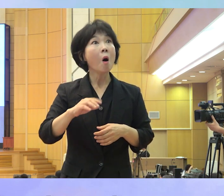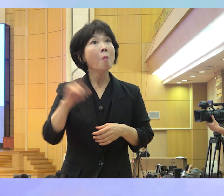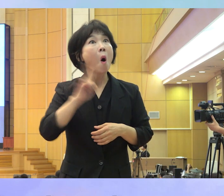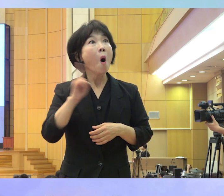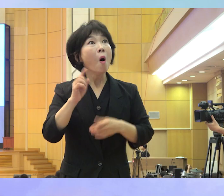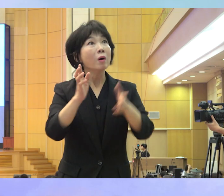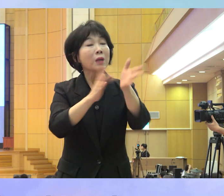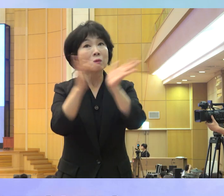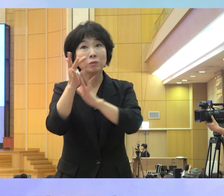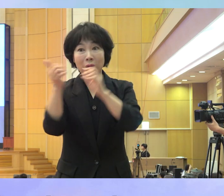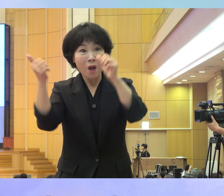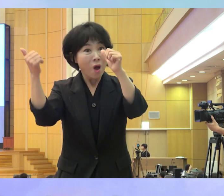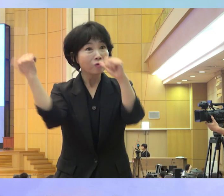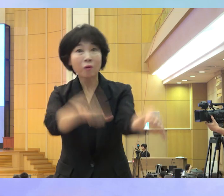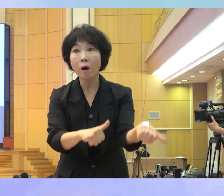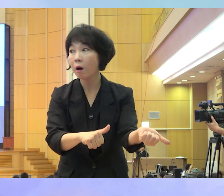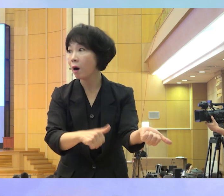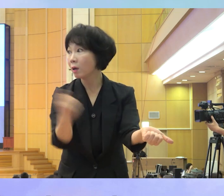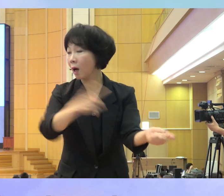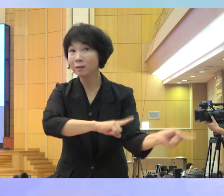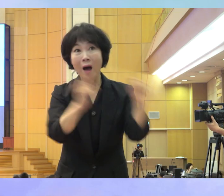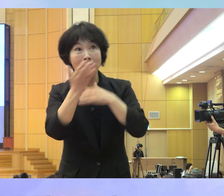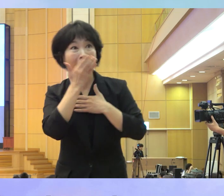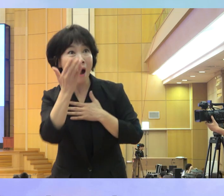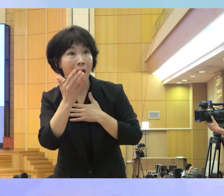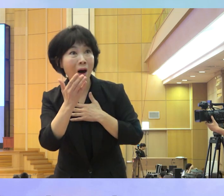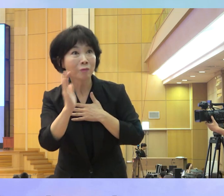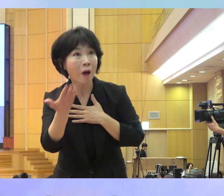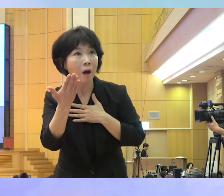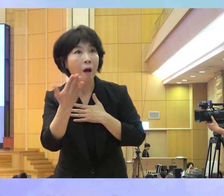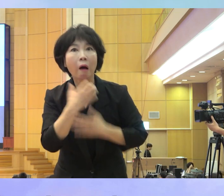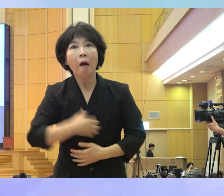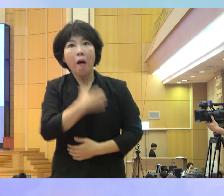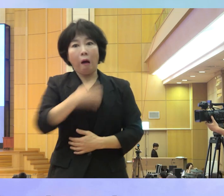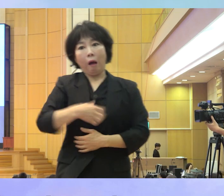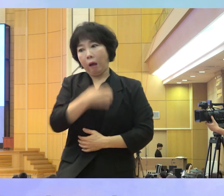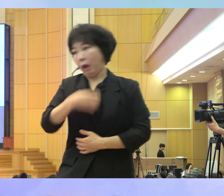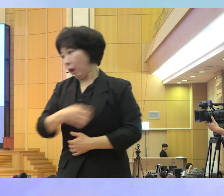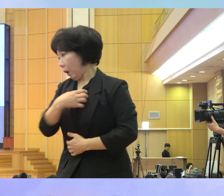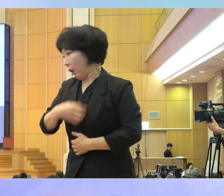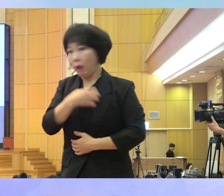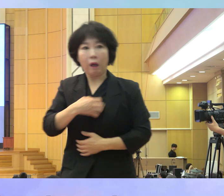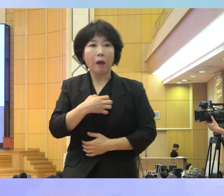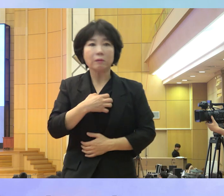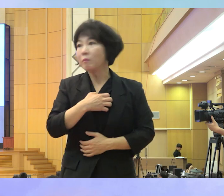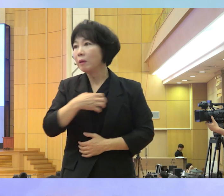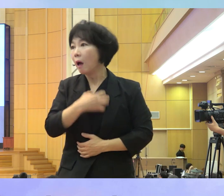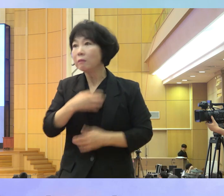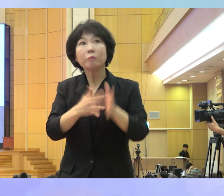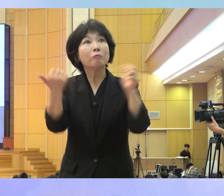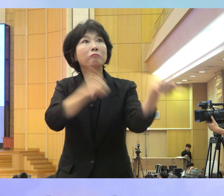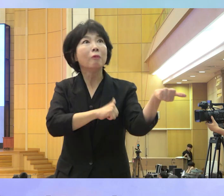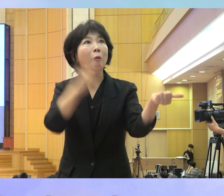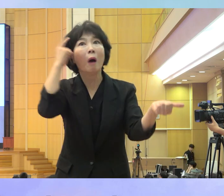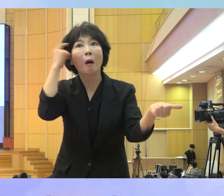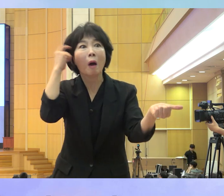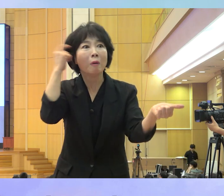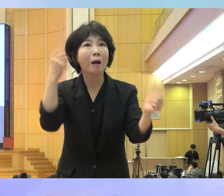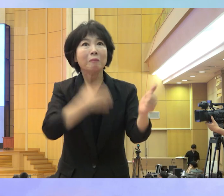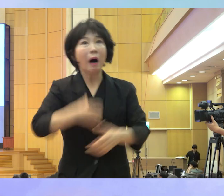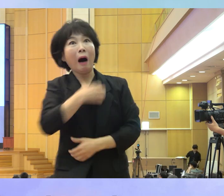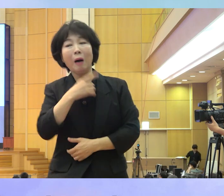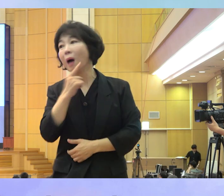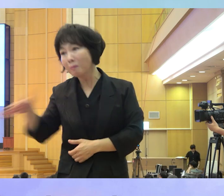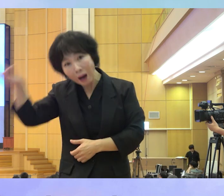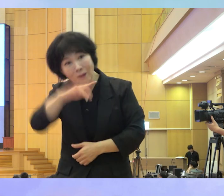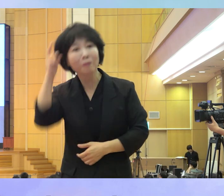왜 근심합니까? 예수님은 이 땅에 하나님이 예수님을 보낼 때 우리 죄를 위해 죽으시고 우리 의를 위해서 살아나기 위해서 이 땅에 오시고,